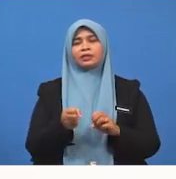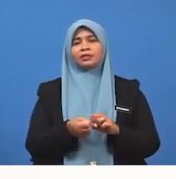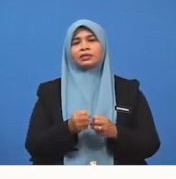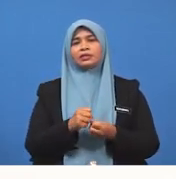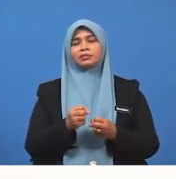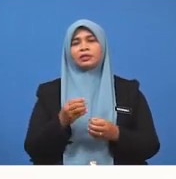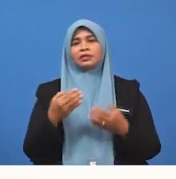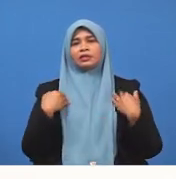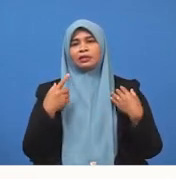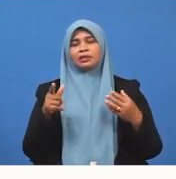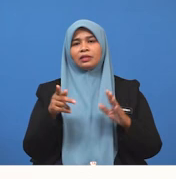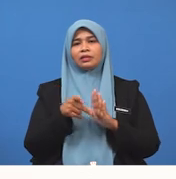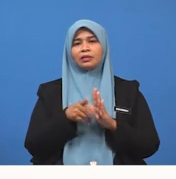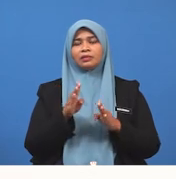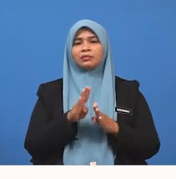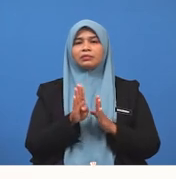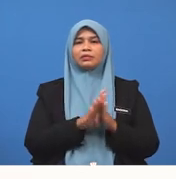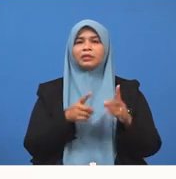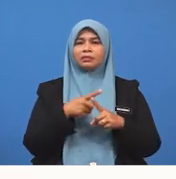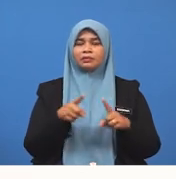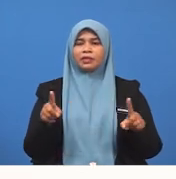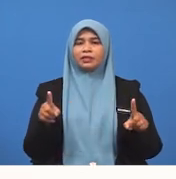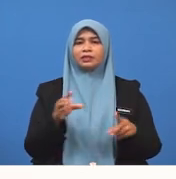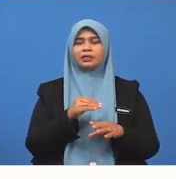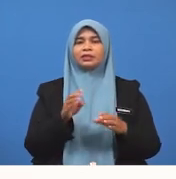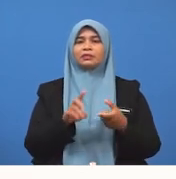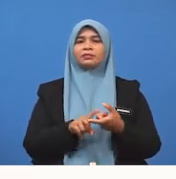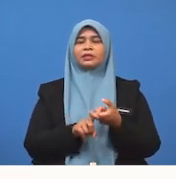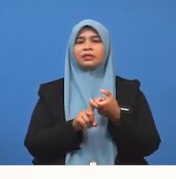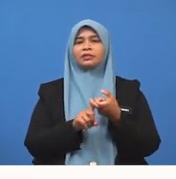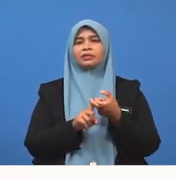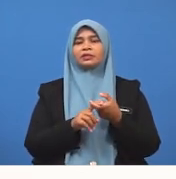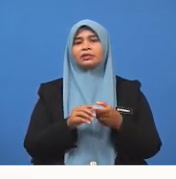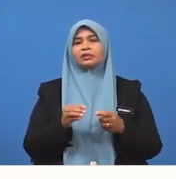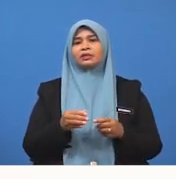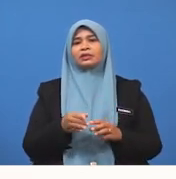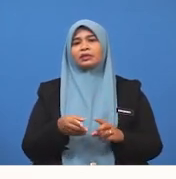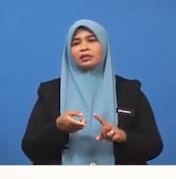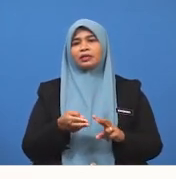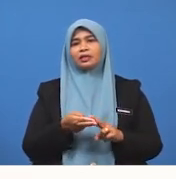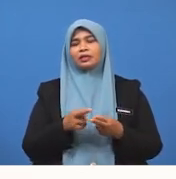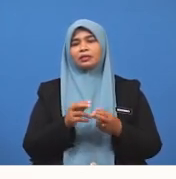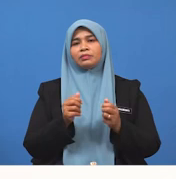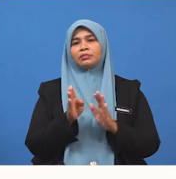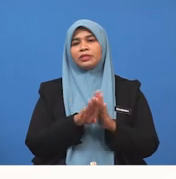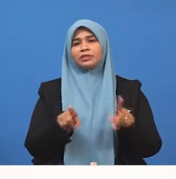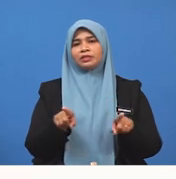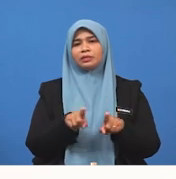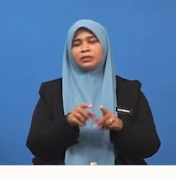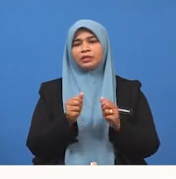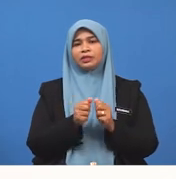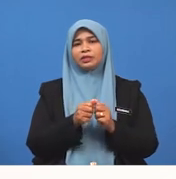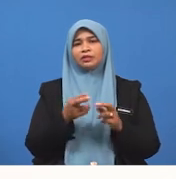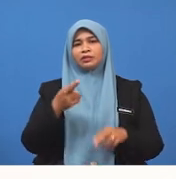berbeza dan bergantung kepada keakraban mereka bersama Rasulullah Sallallahu